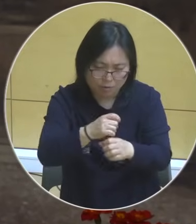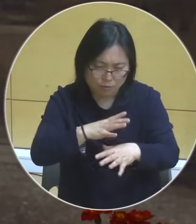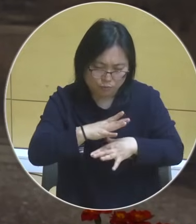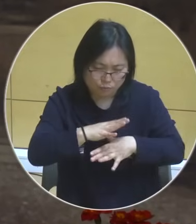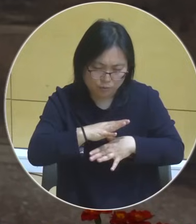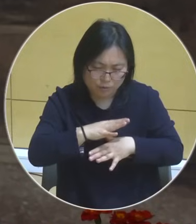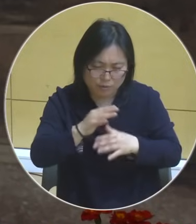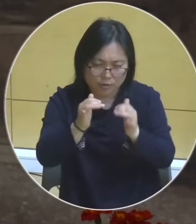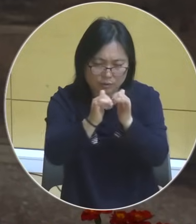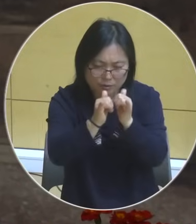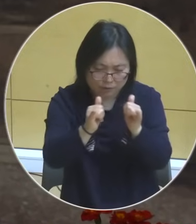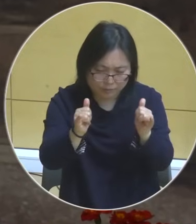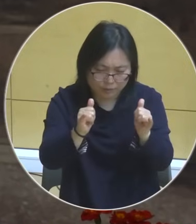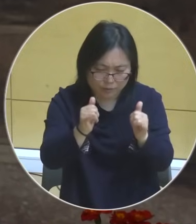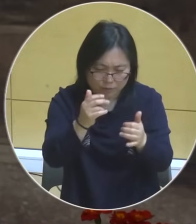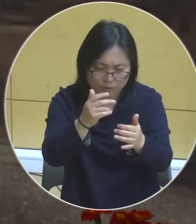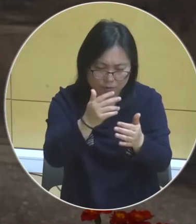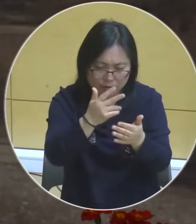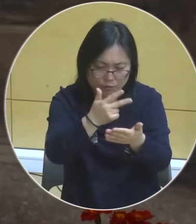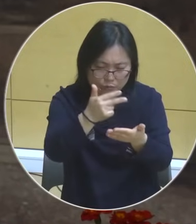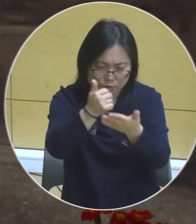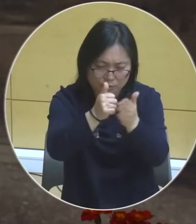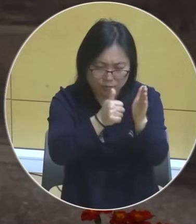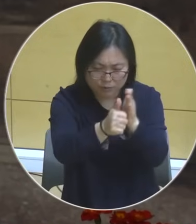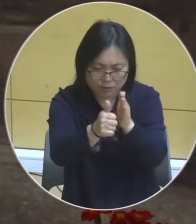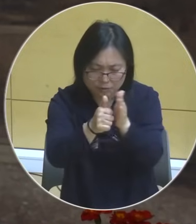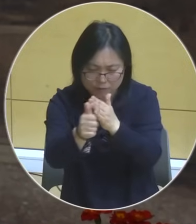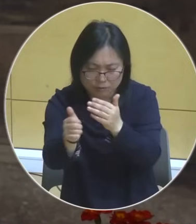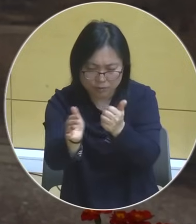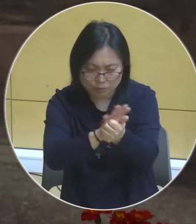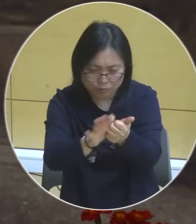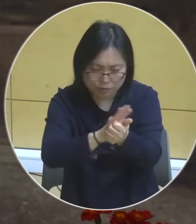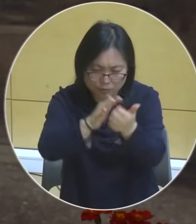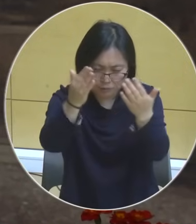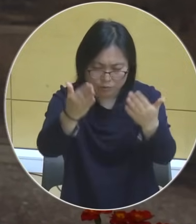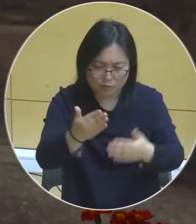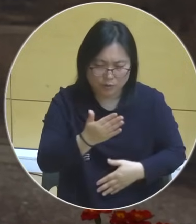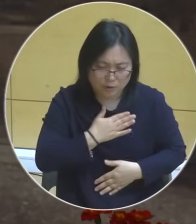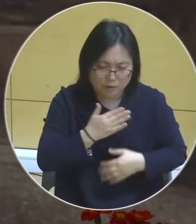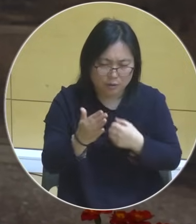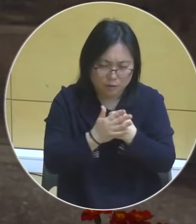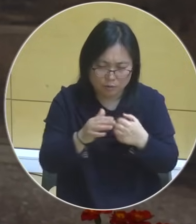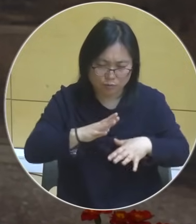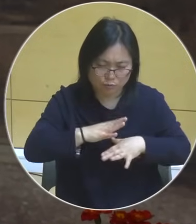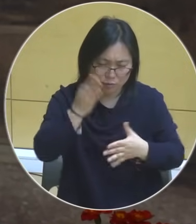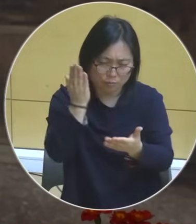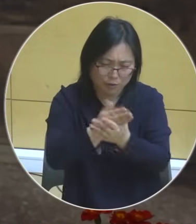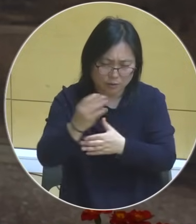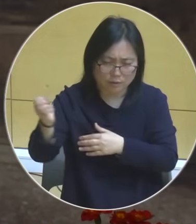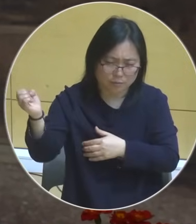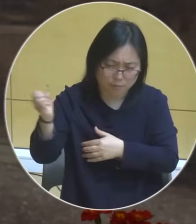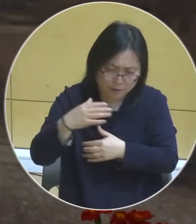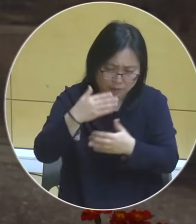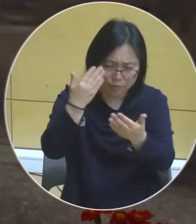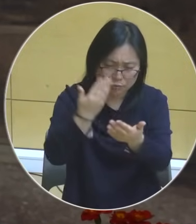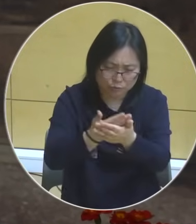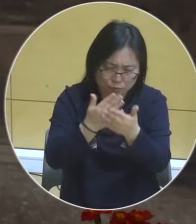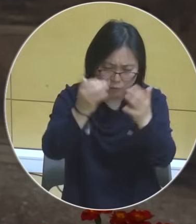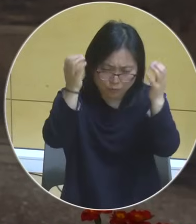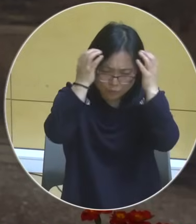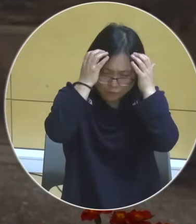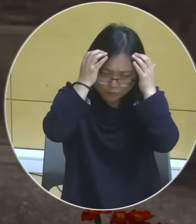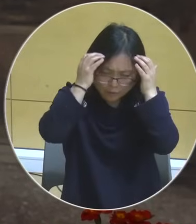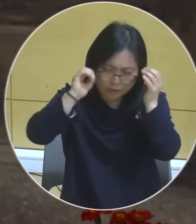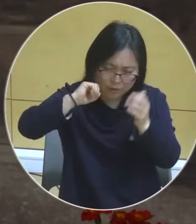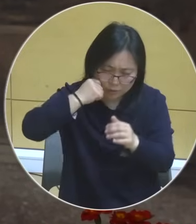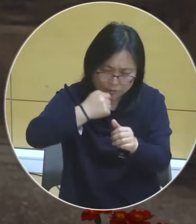주의 백성들을 이 시간 주님 찾아가 주셔서 위로해 주시고, 내니 두려워 말라고 말씀하여 주시고 다시 그 고난과 시련